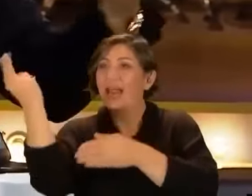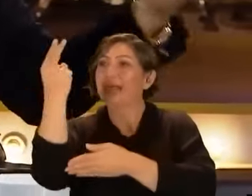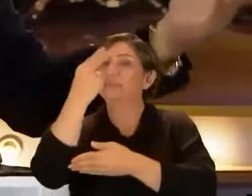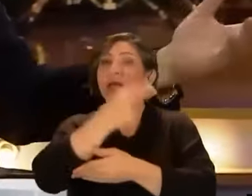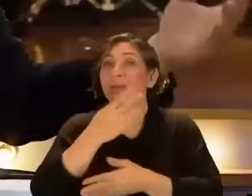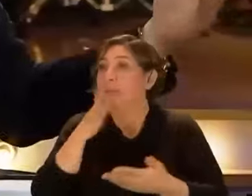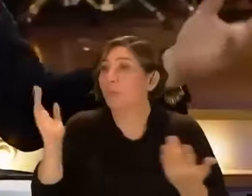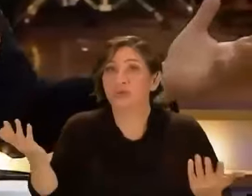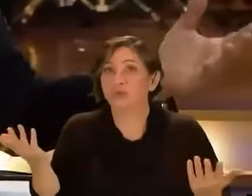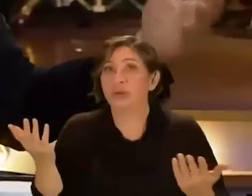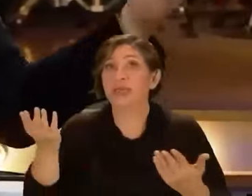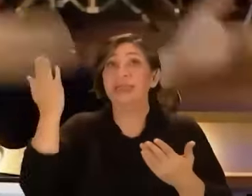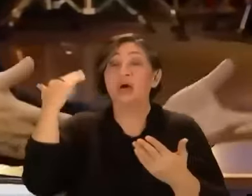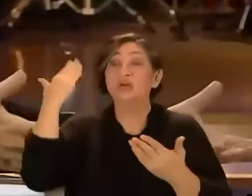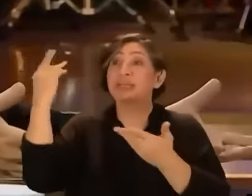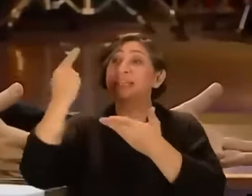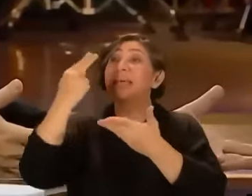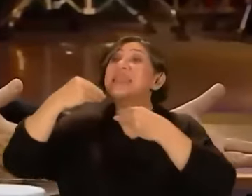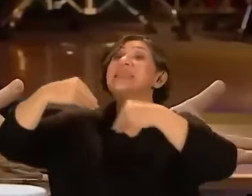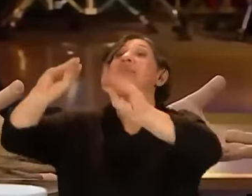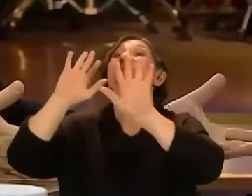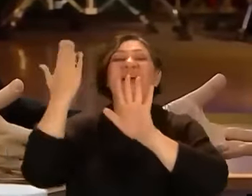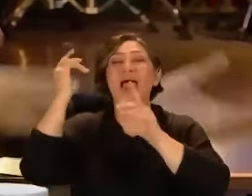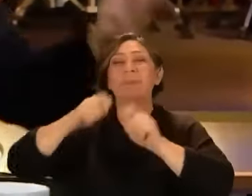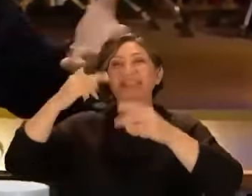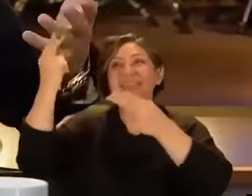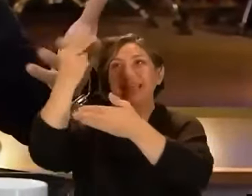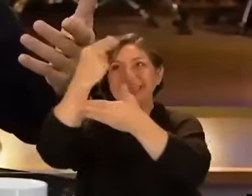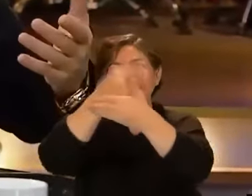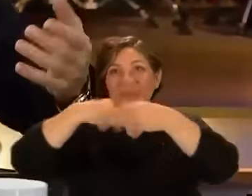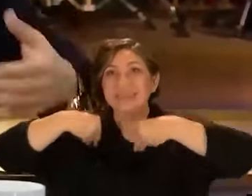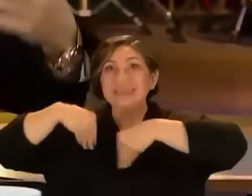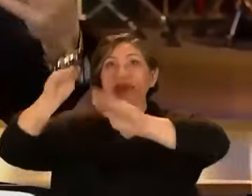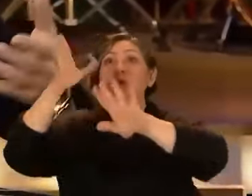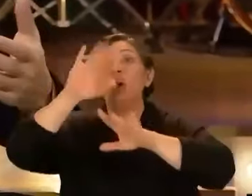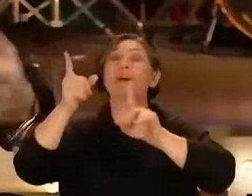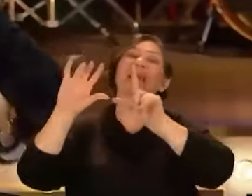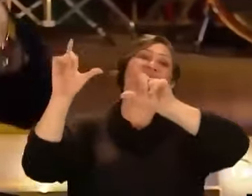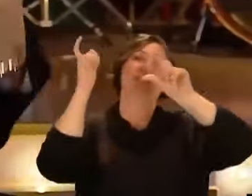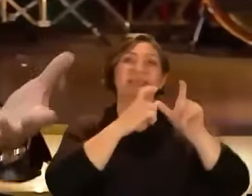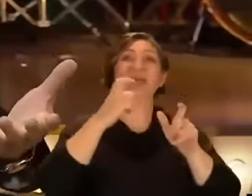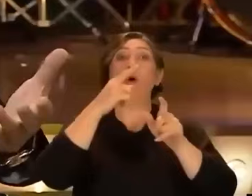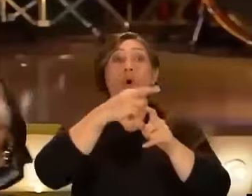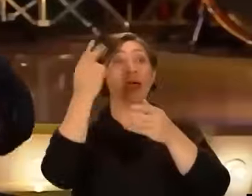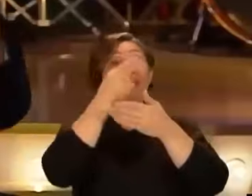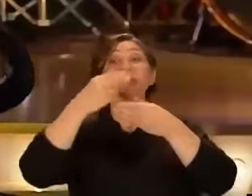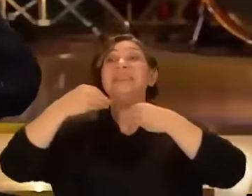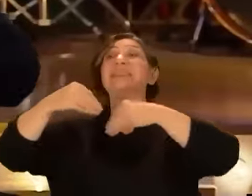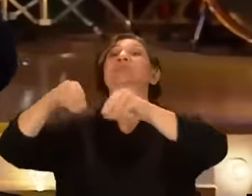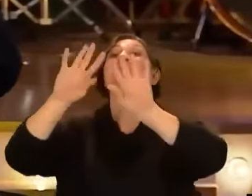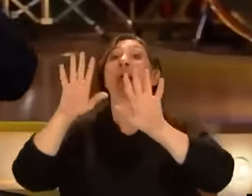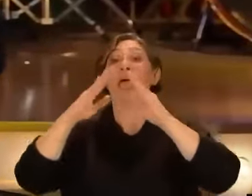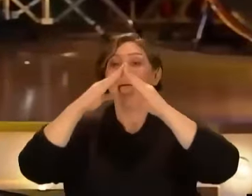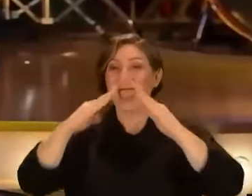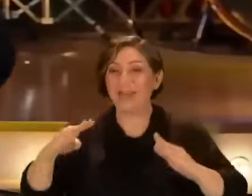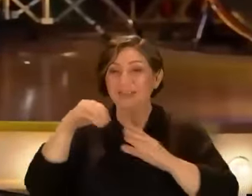Daha önceki resimlerini satmasaydı ve Tahiti'ye gittikten sonraki resimleri satmasaydı, ya da